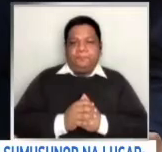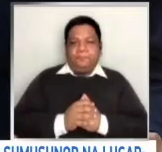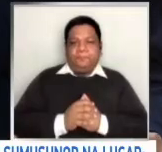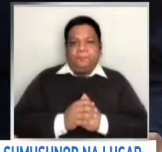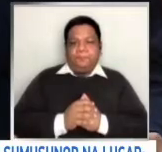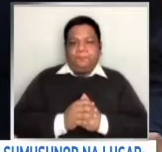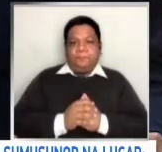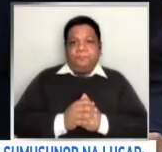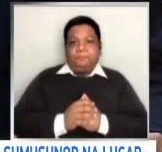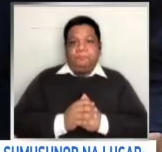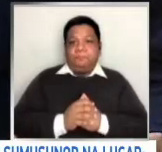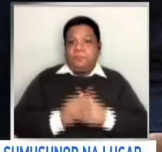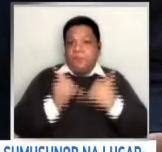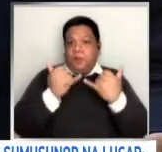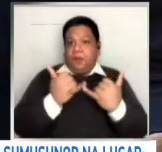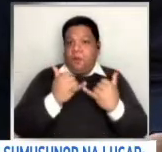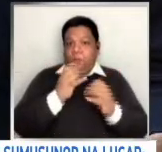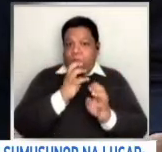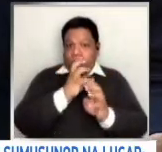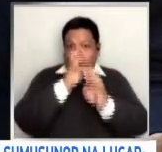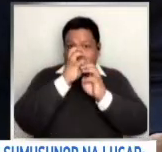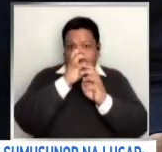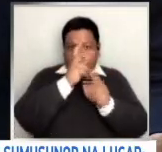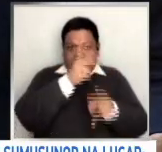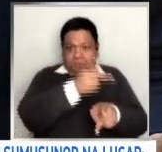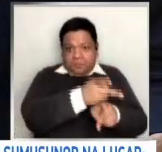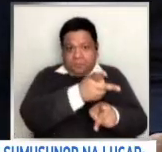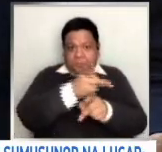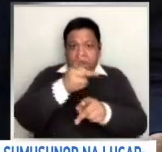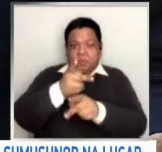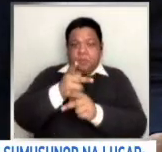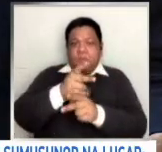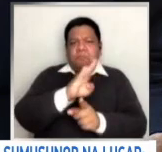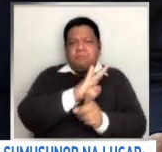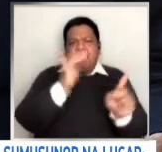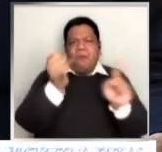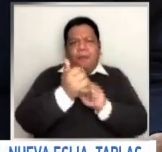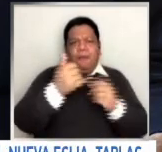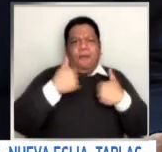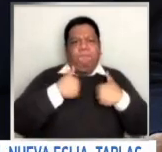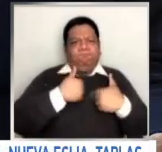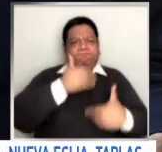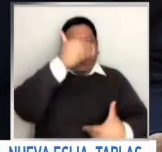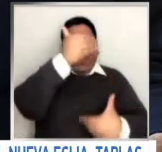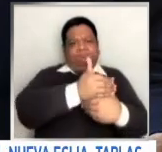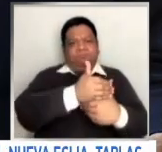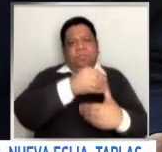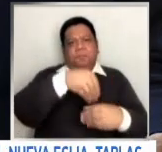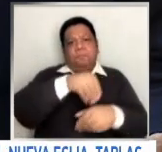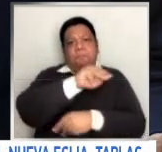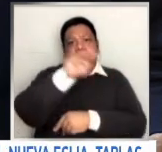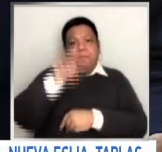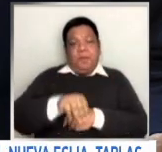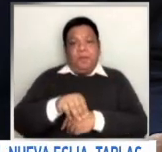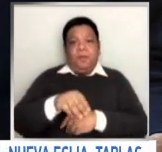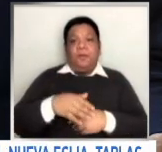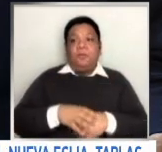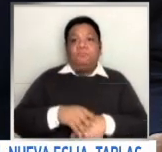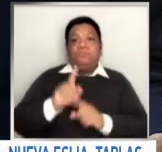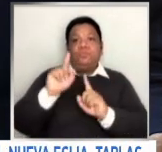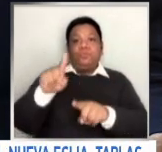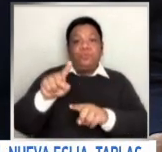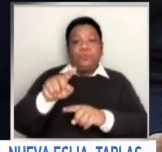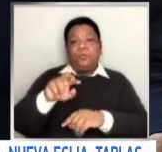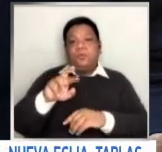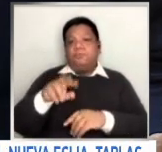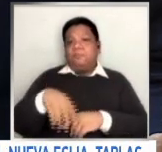Bahig bid ang pagbabantay sa mga barangay na inilockdown sa Maynila. Dilimitahan na rin ang oras ng pagbisita sa Rizal Park at Paco Park